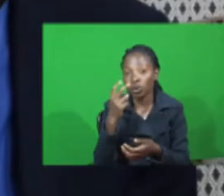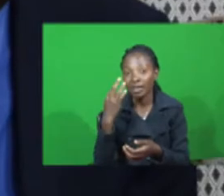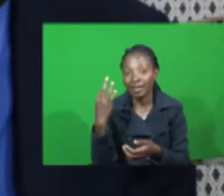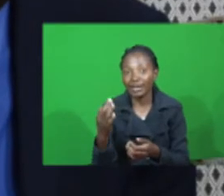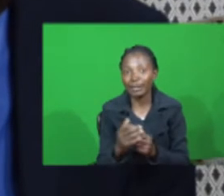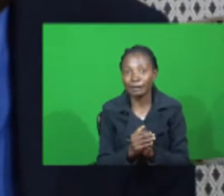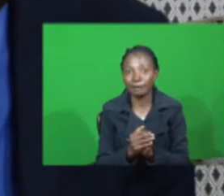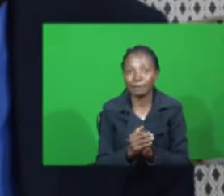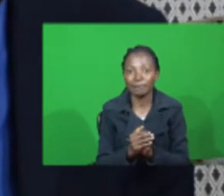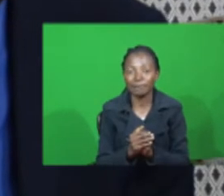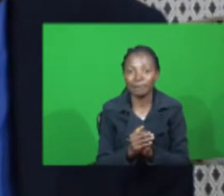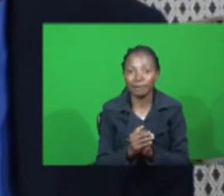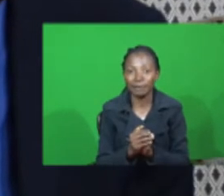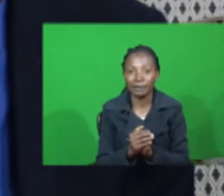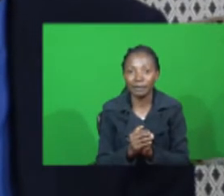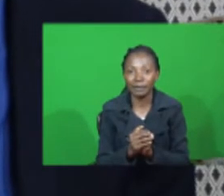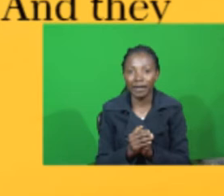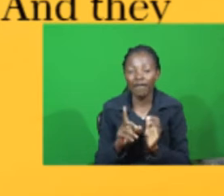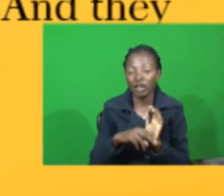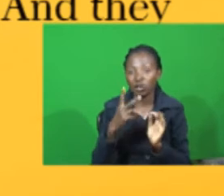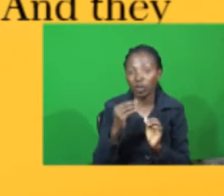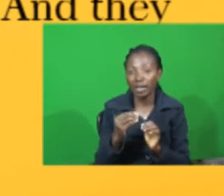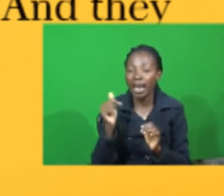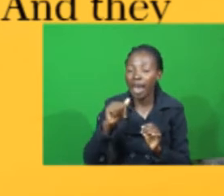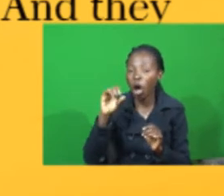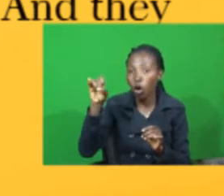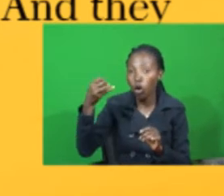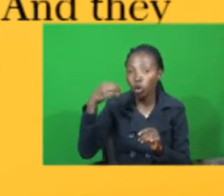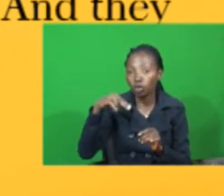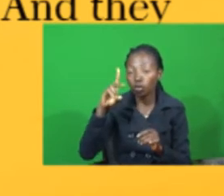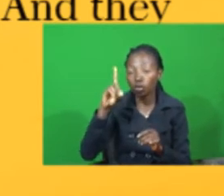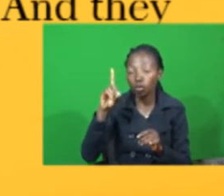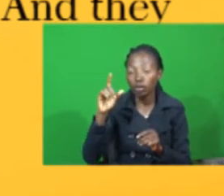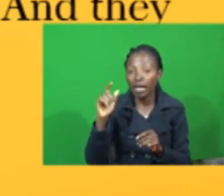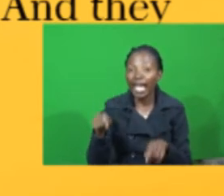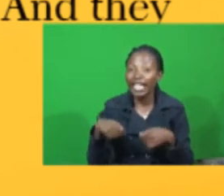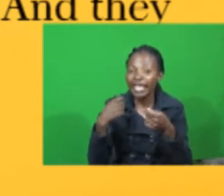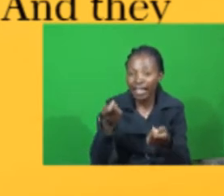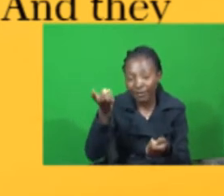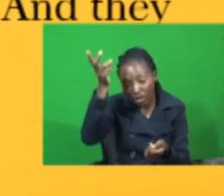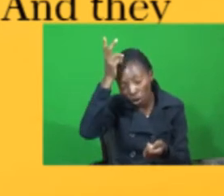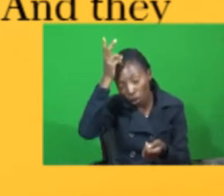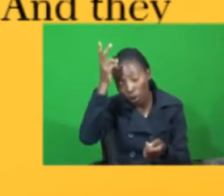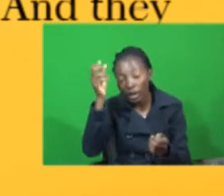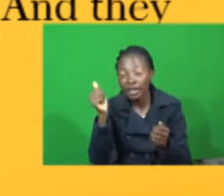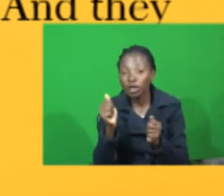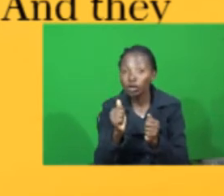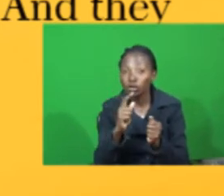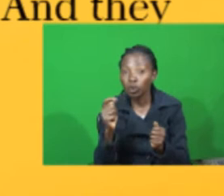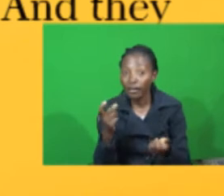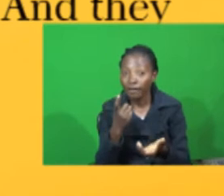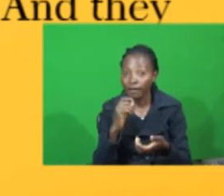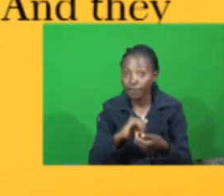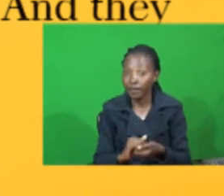pa23 Genesis 38 verse 20. Zvino Judha akatuma mbudzana noruoko rweshamwari yake